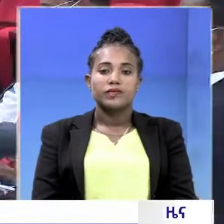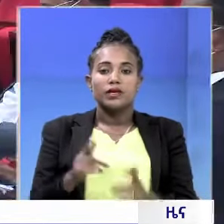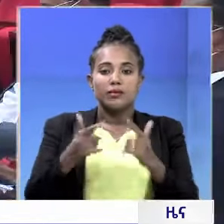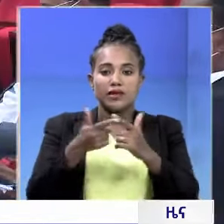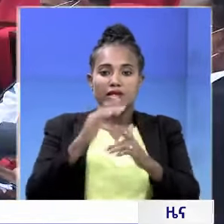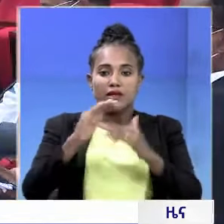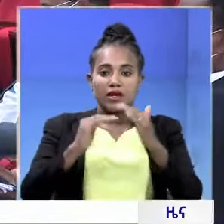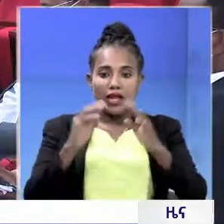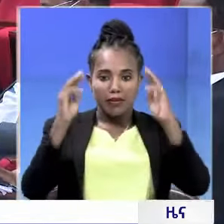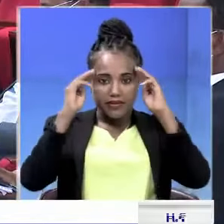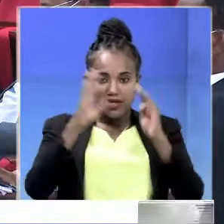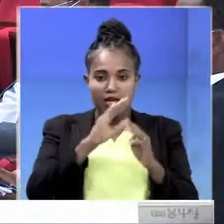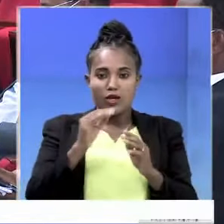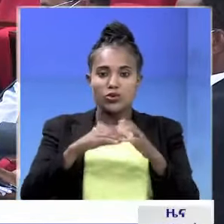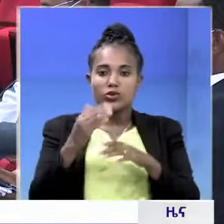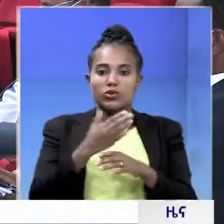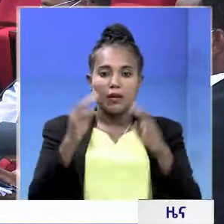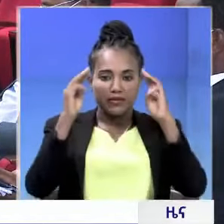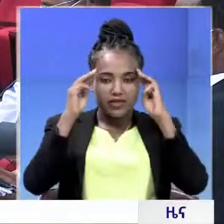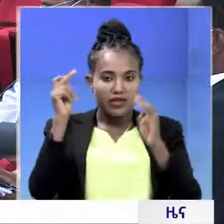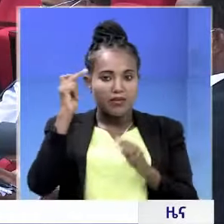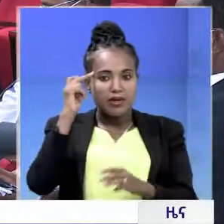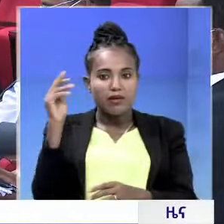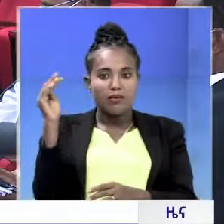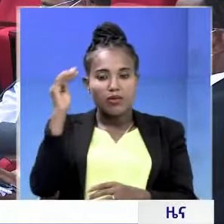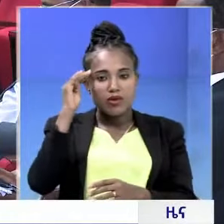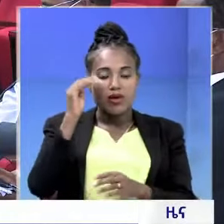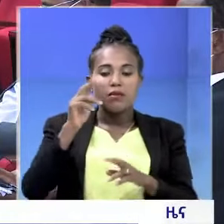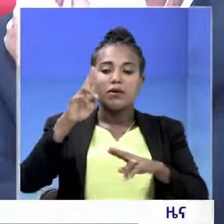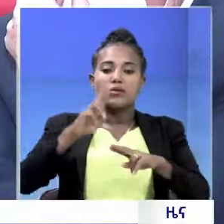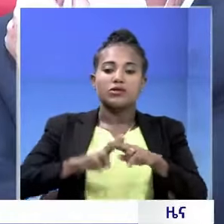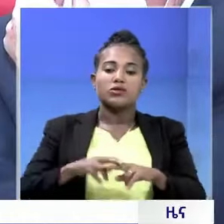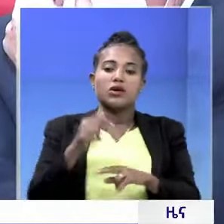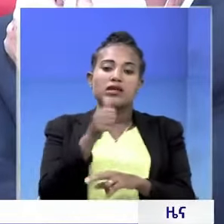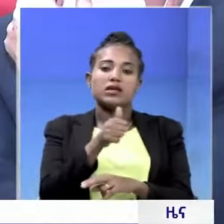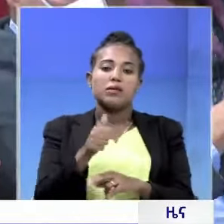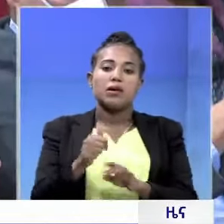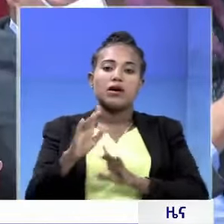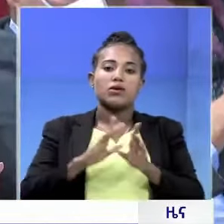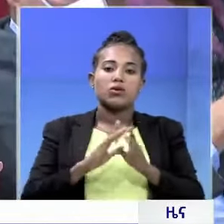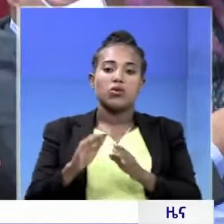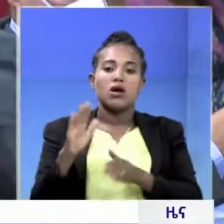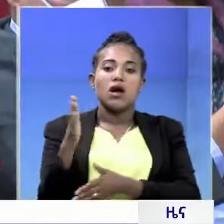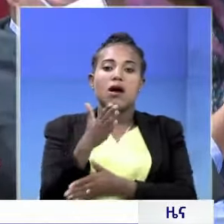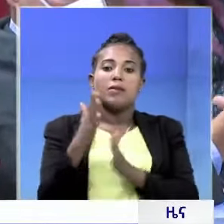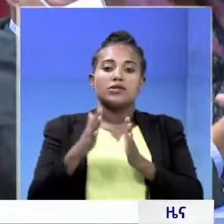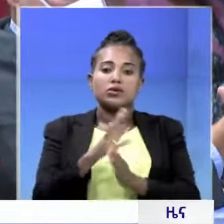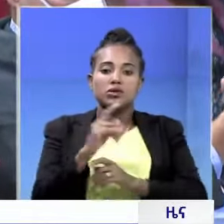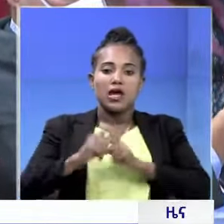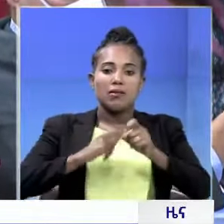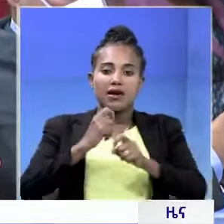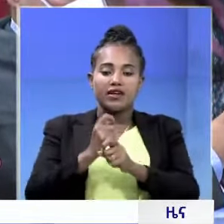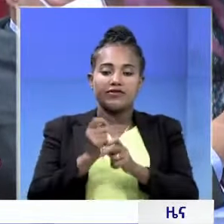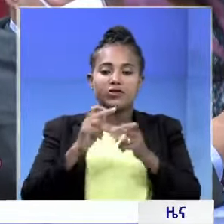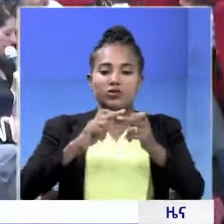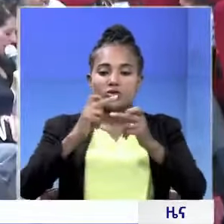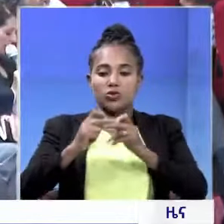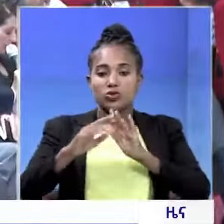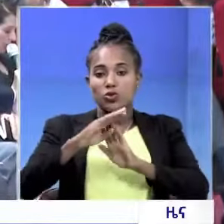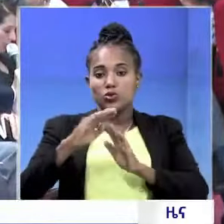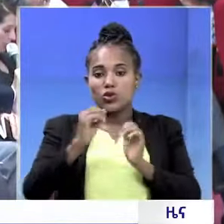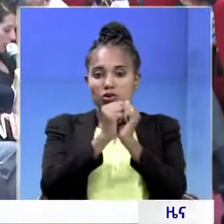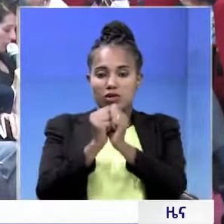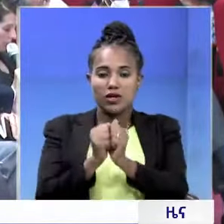ምክትል ጠቅላይ ሚኒስትርና የውጭ ጉዳይ ሚኒስትር ደመቀ መኮንን መቀመጫቸውን አዲስ አበባ ካደረጉ አምባሳደሮችና የዓለም አቀፍ ድርጅት ተወካዮች